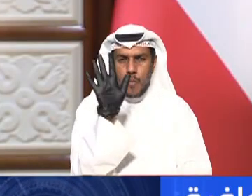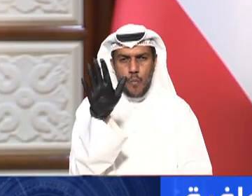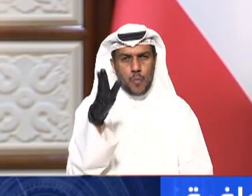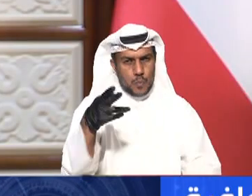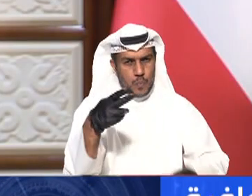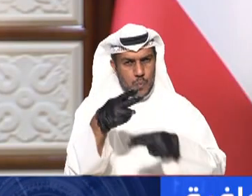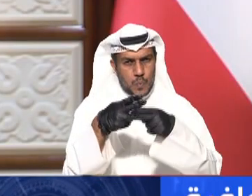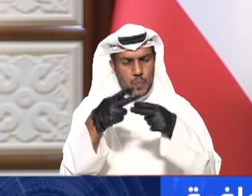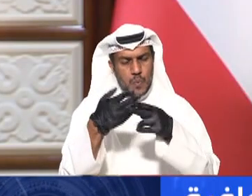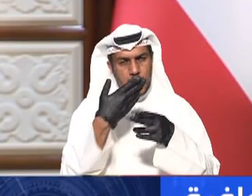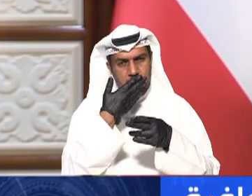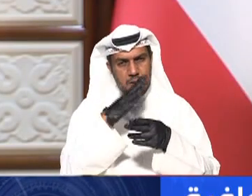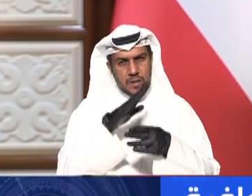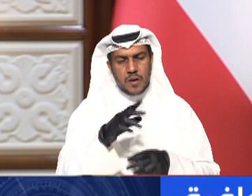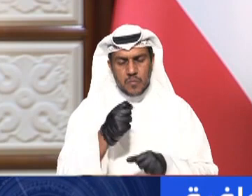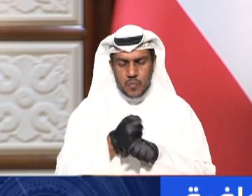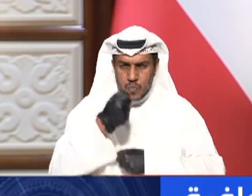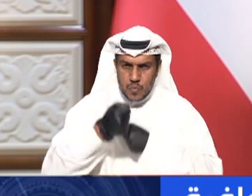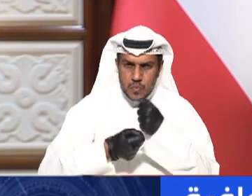متوفرة، ونبذل كل جهد